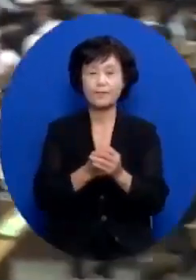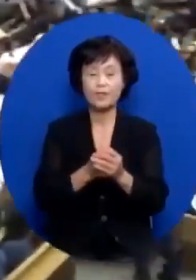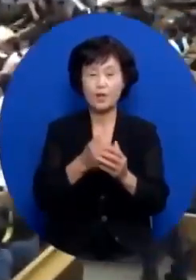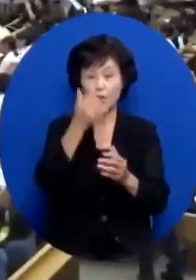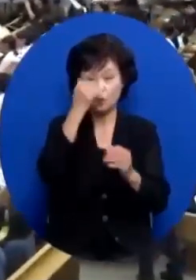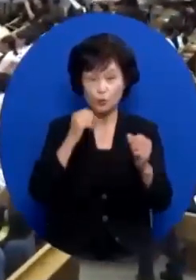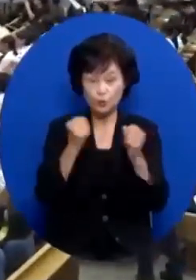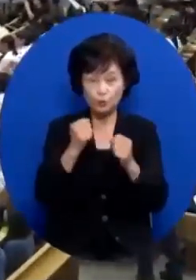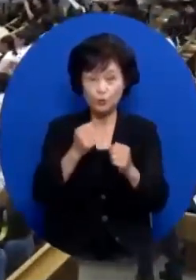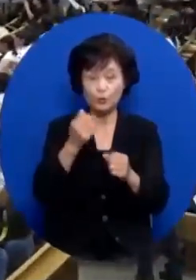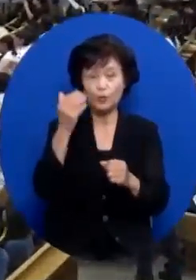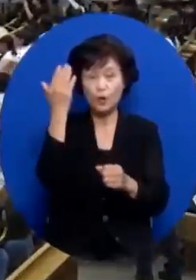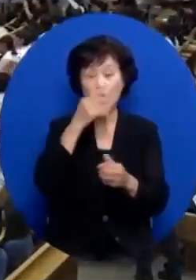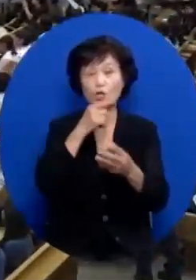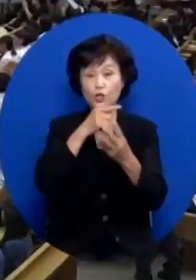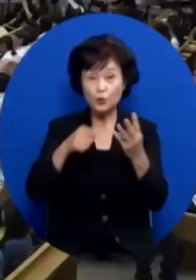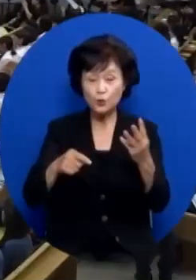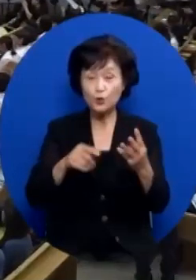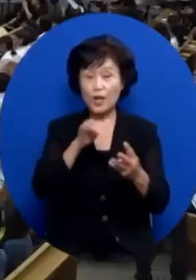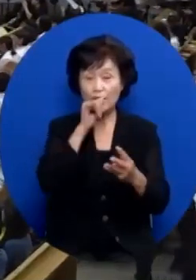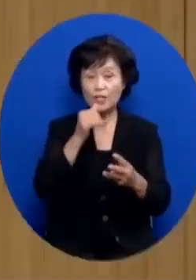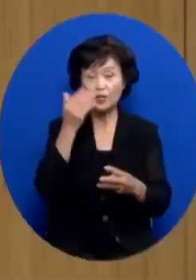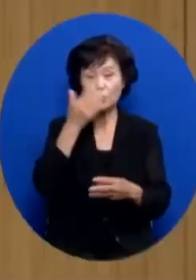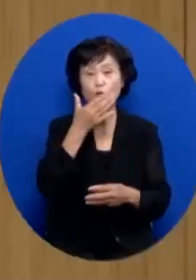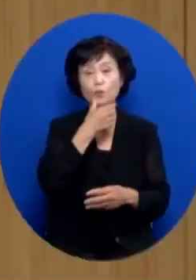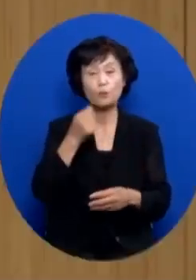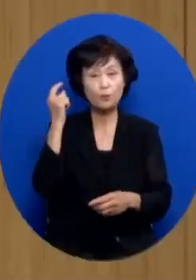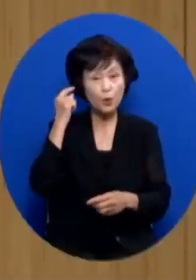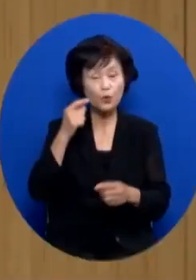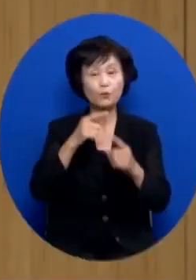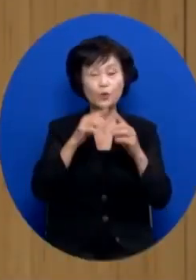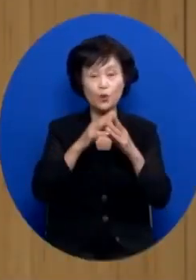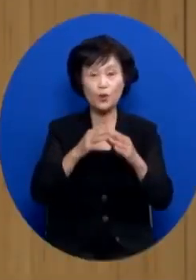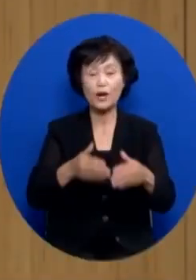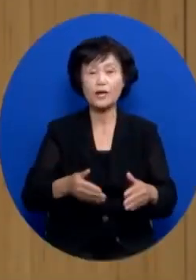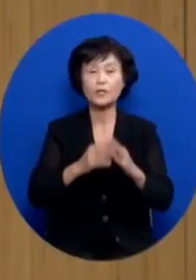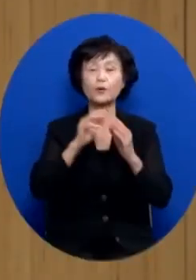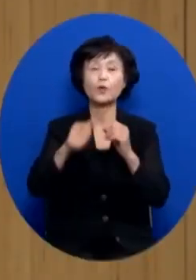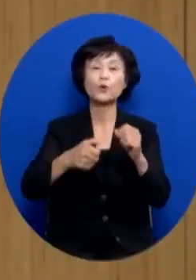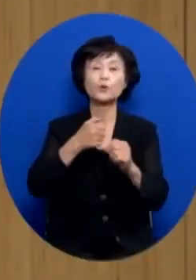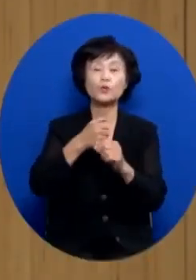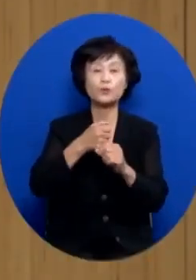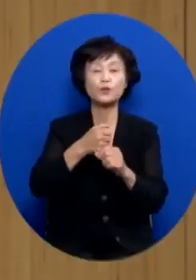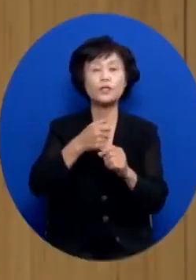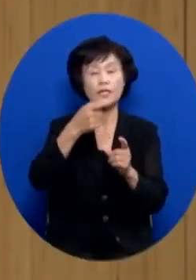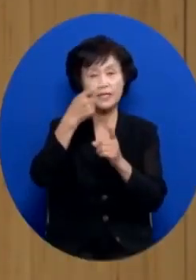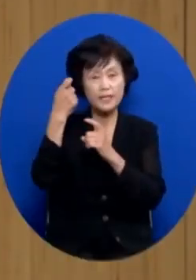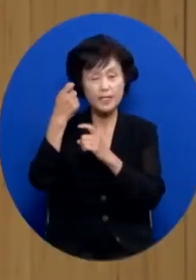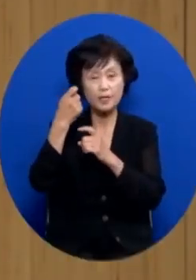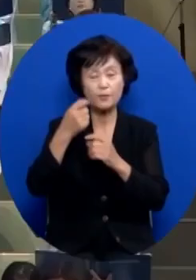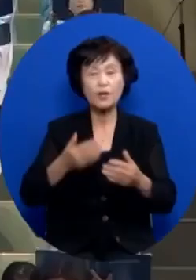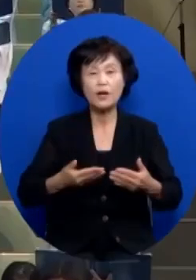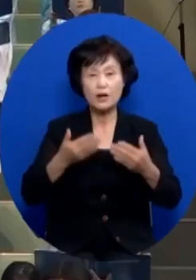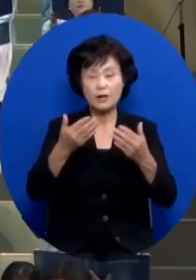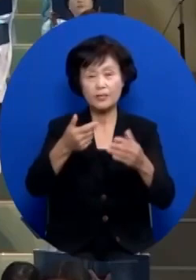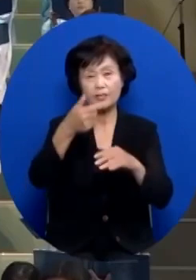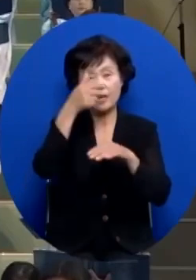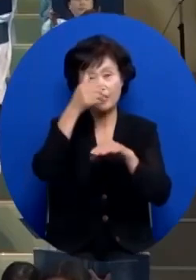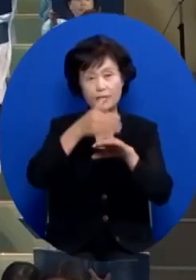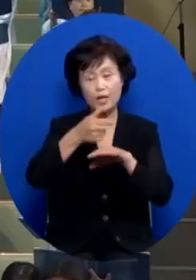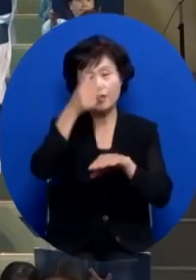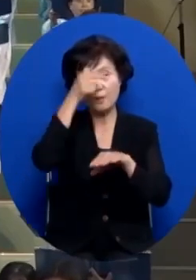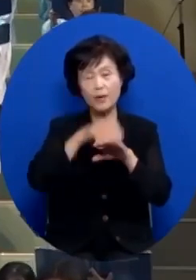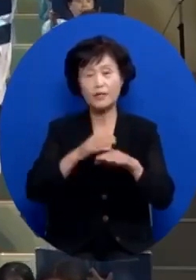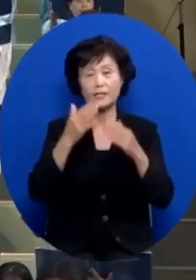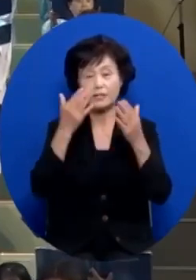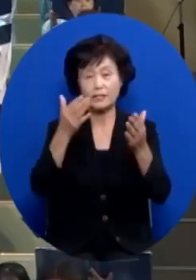충청북도 청주시에 자리한 청주중앙순복음교회가 창립 50주년을 기념하며 헌당 감사 예배를 드렸습니다.